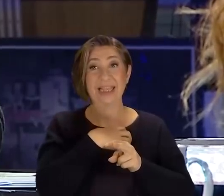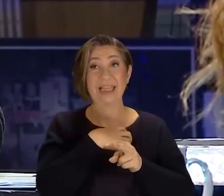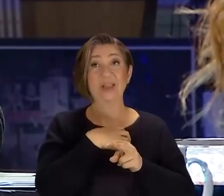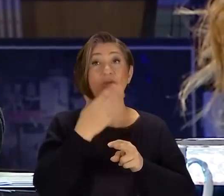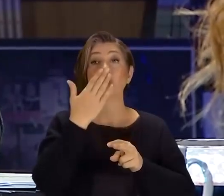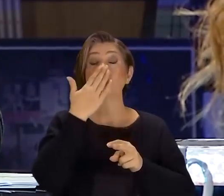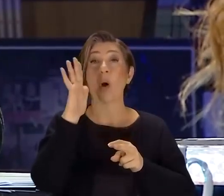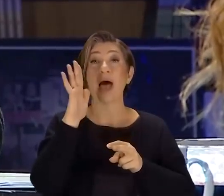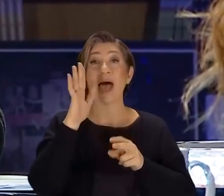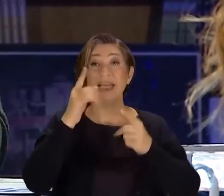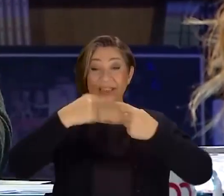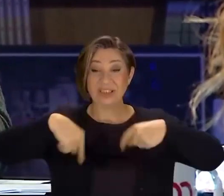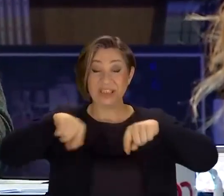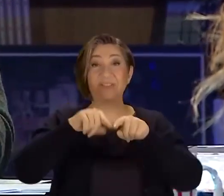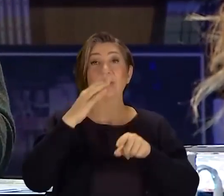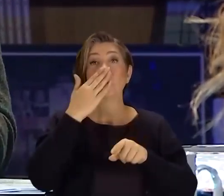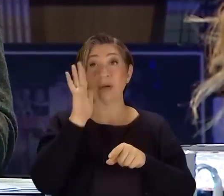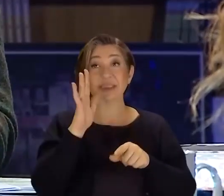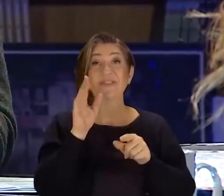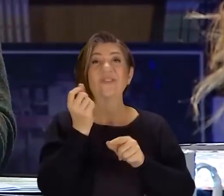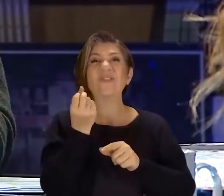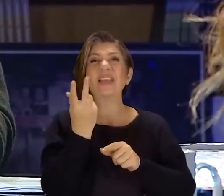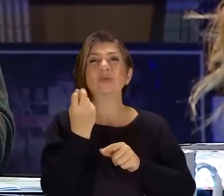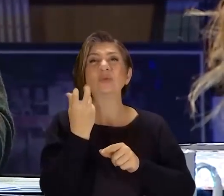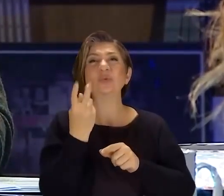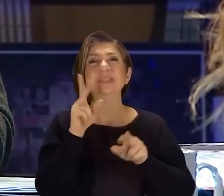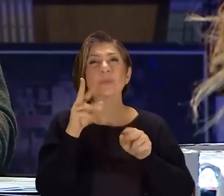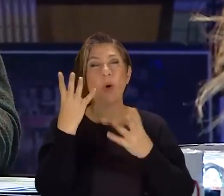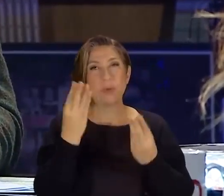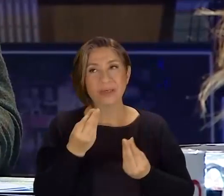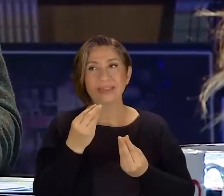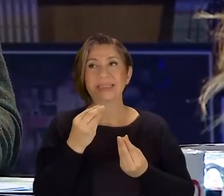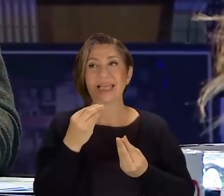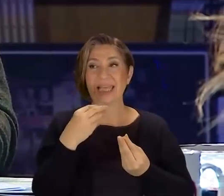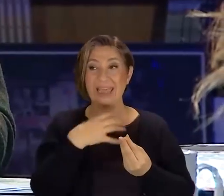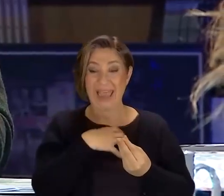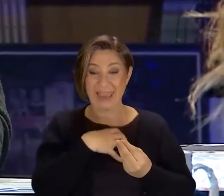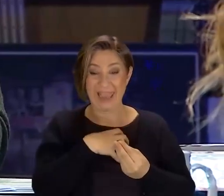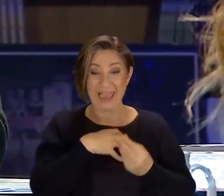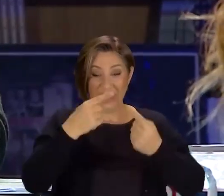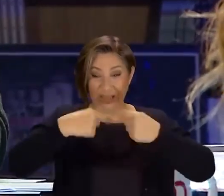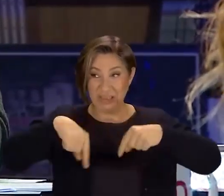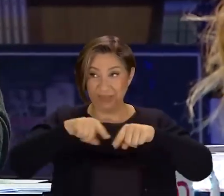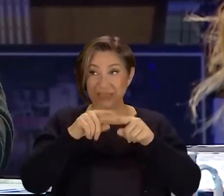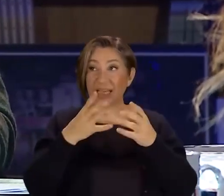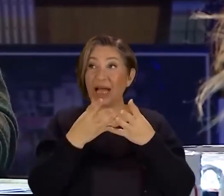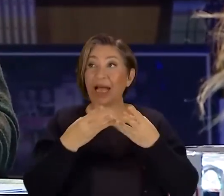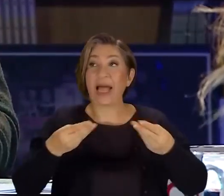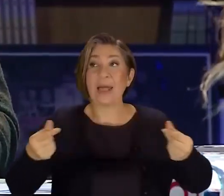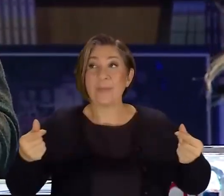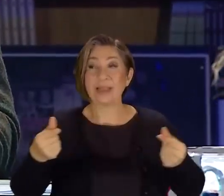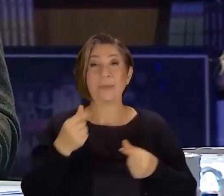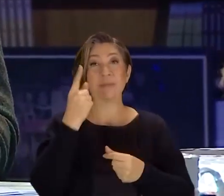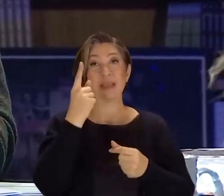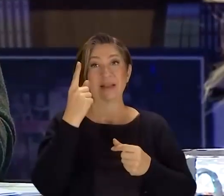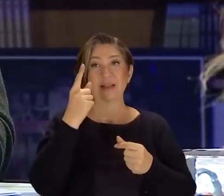kendi doğasının ve çevre doğasının virüsü olması, virüsü haline gelmesi, kendini ve çevresini yok eden